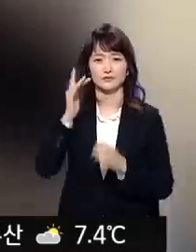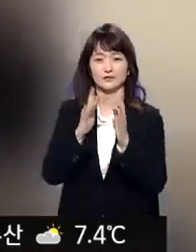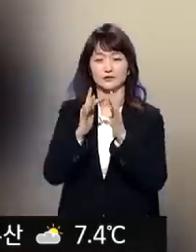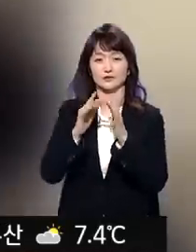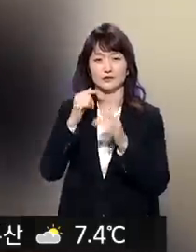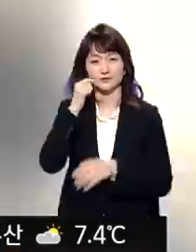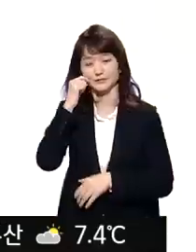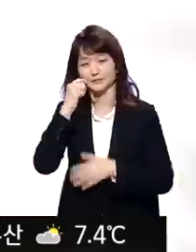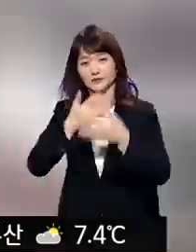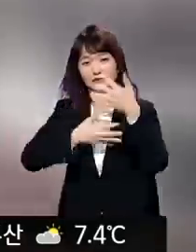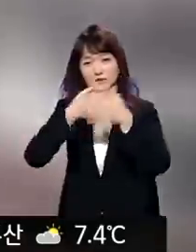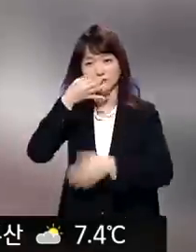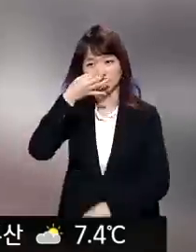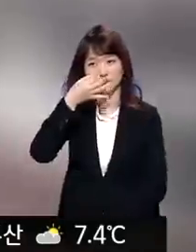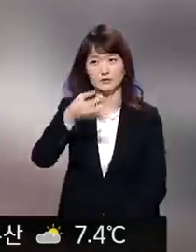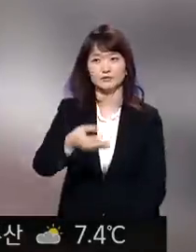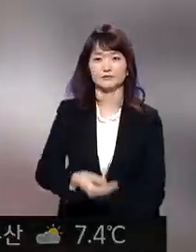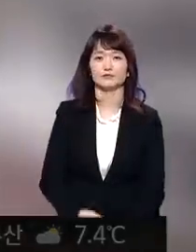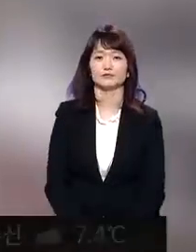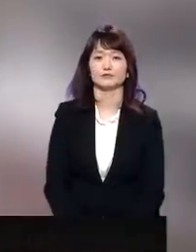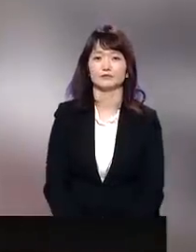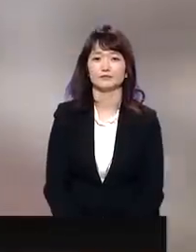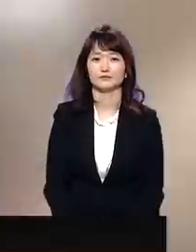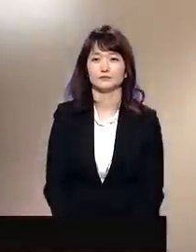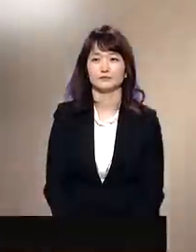있는 영상 함께 보시죠.